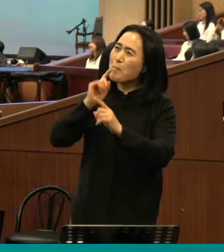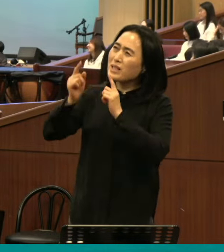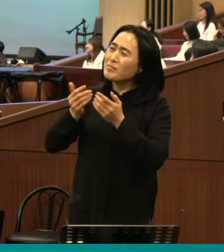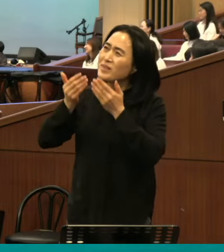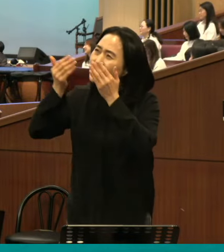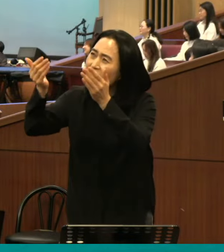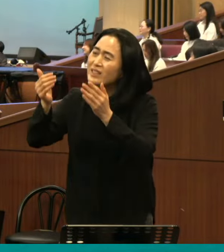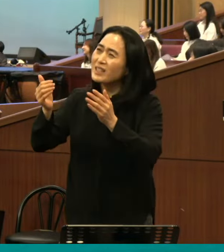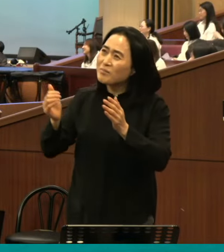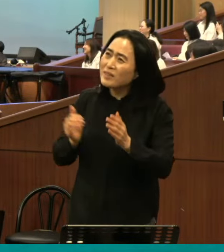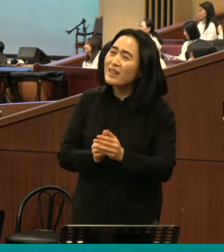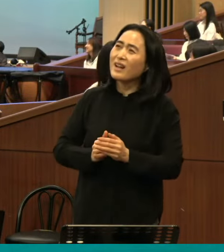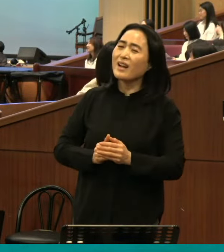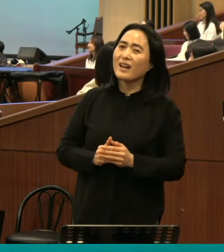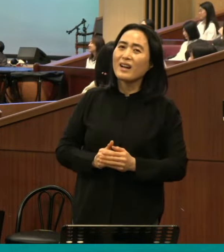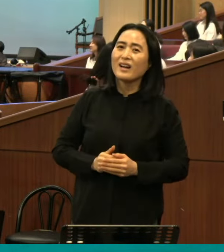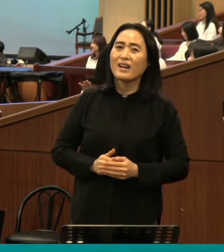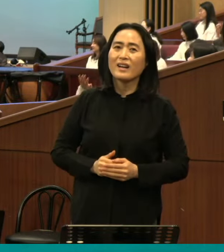말씀하지